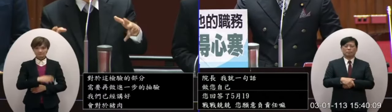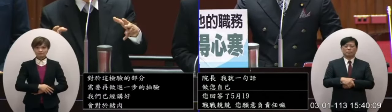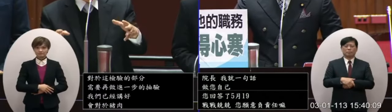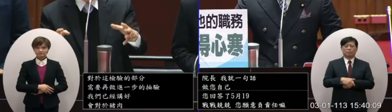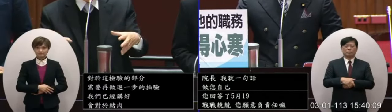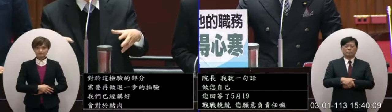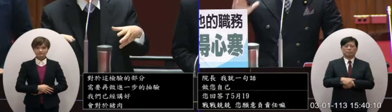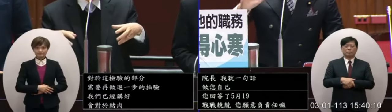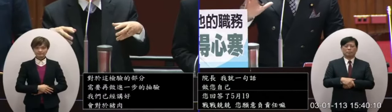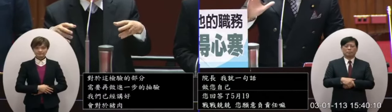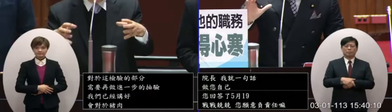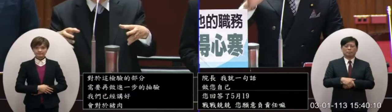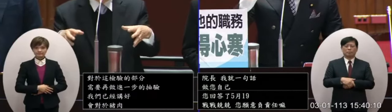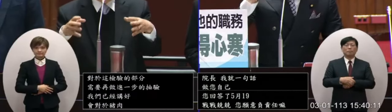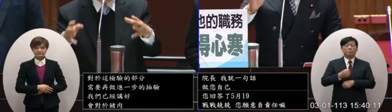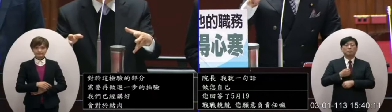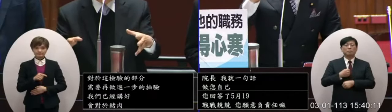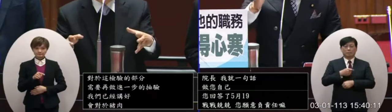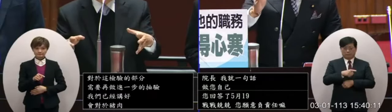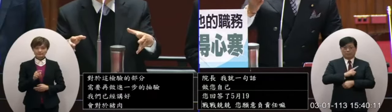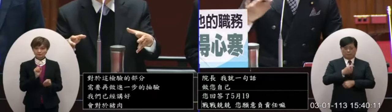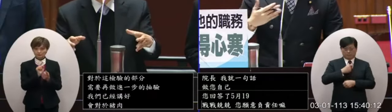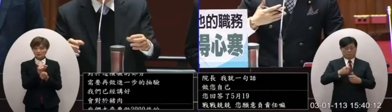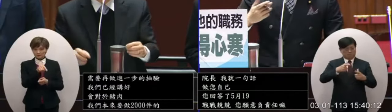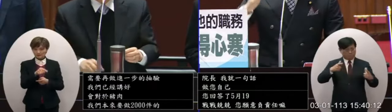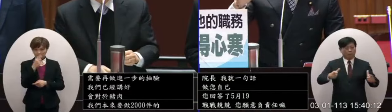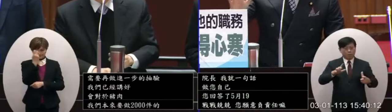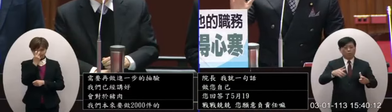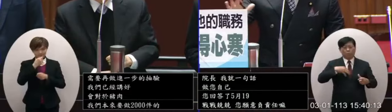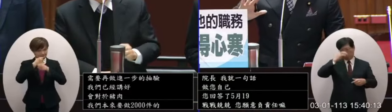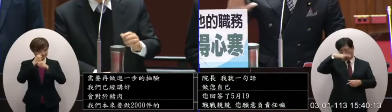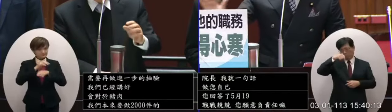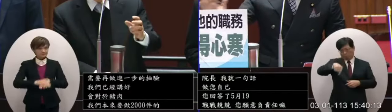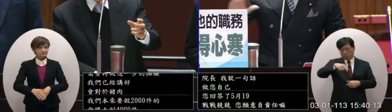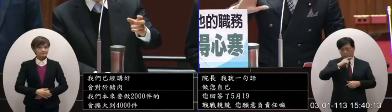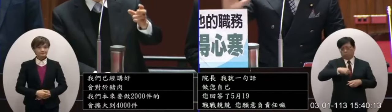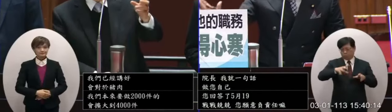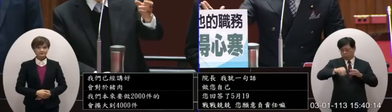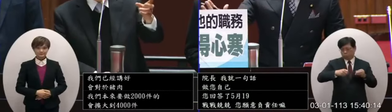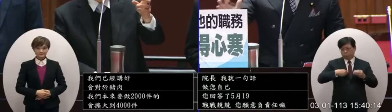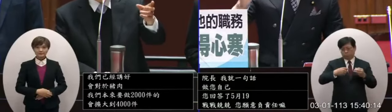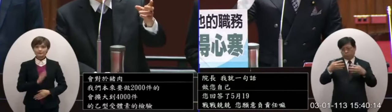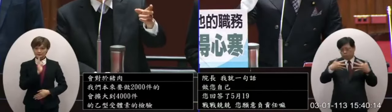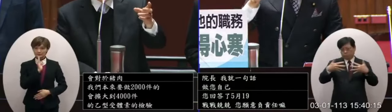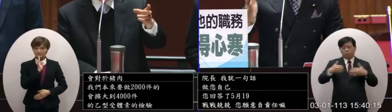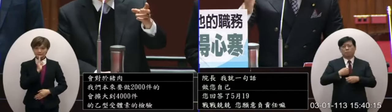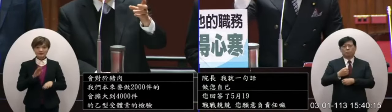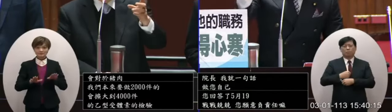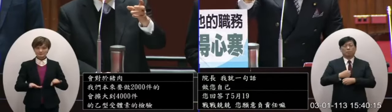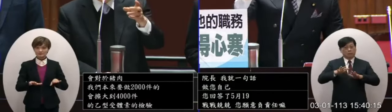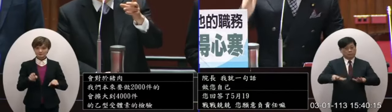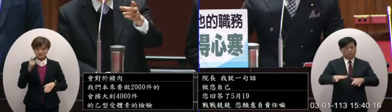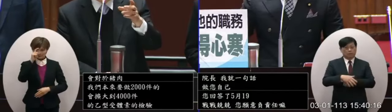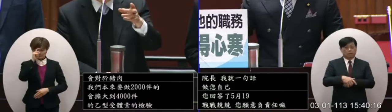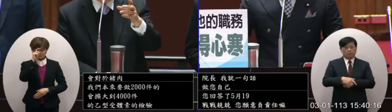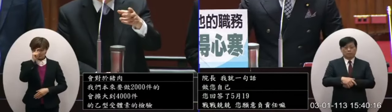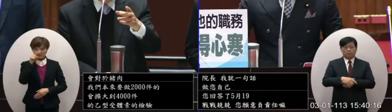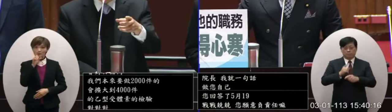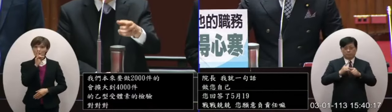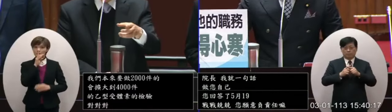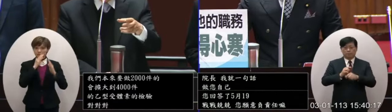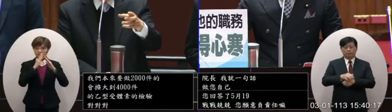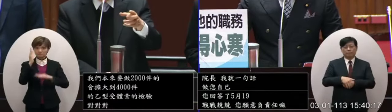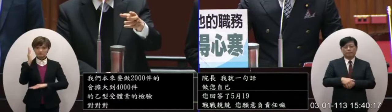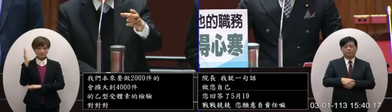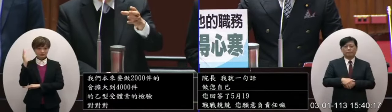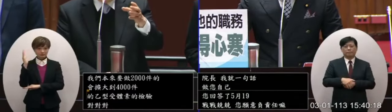beta broker 哈，这个 我知道您有要扩大，我都看过这些其他相关的 对 话。 那你现在要讲说，让台中市